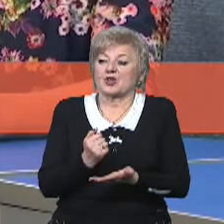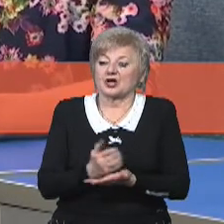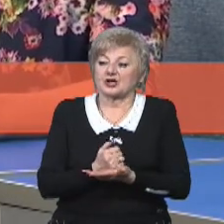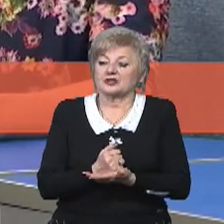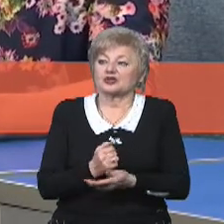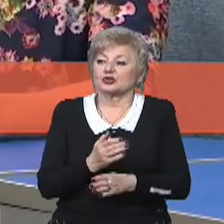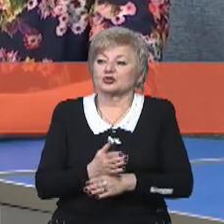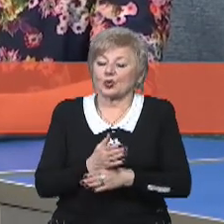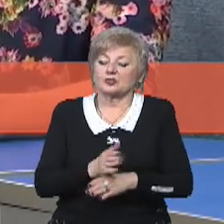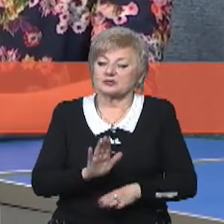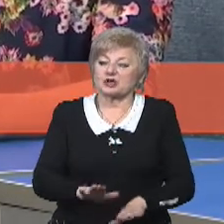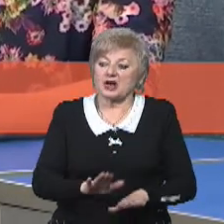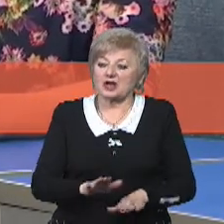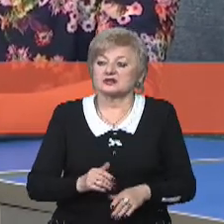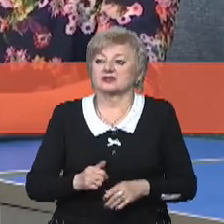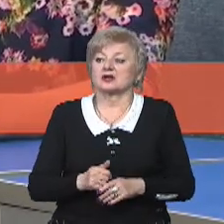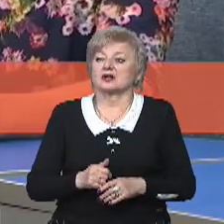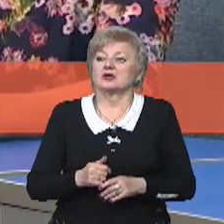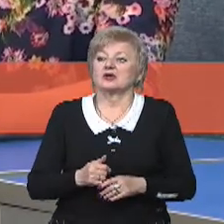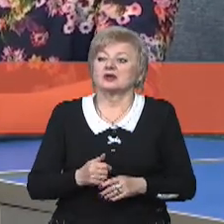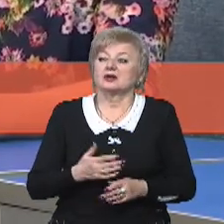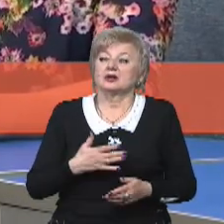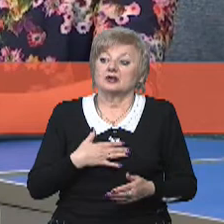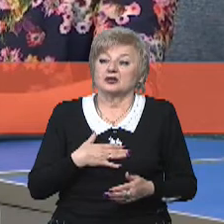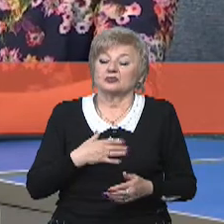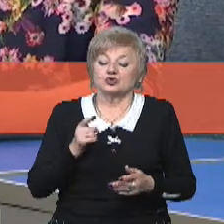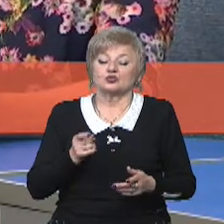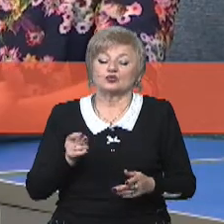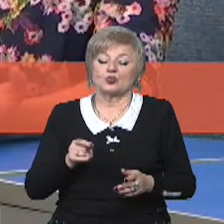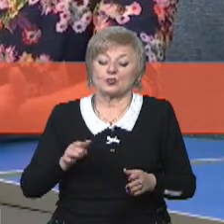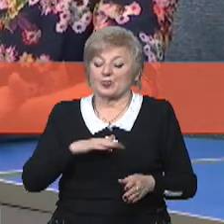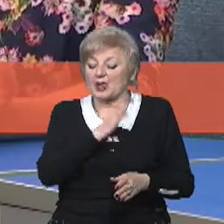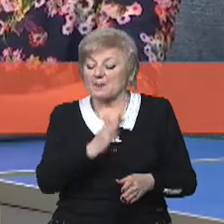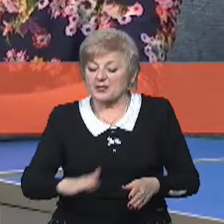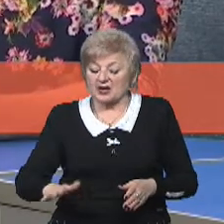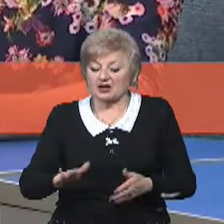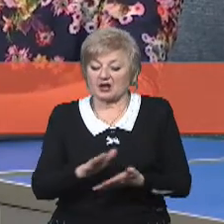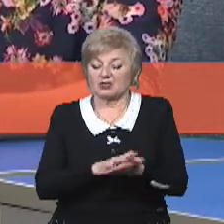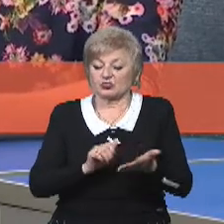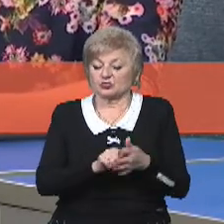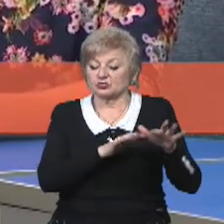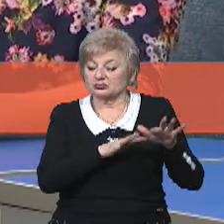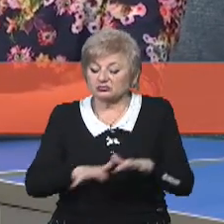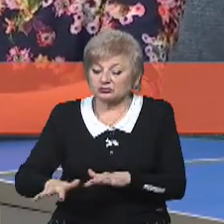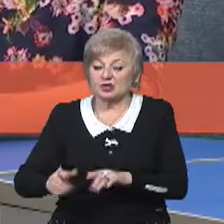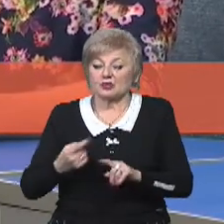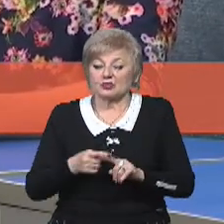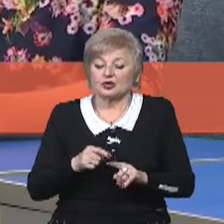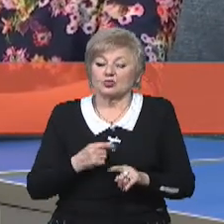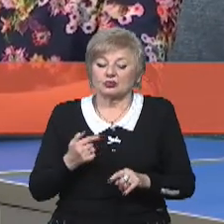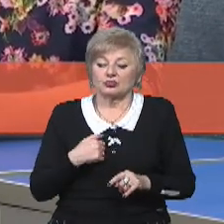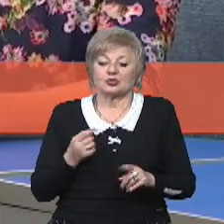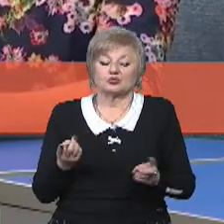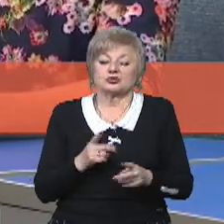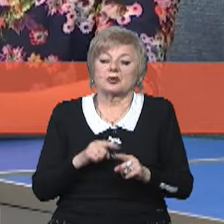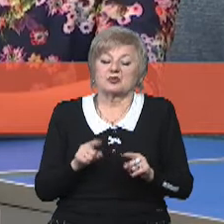історію 8-тисячоліття, а також тим, що її берегова лінія постійно руйнується, і ці всі пам'ятки можуть піти під воду. І ми зрозуміли, що ми не можемо працювати